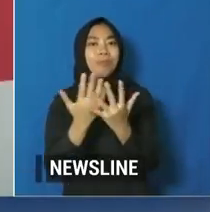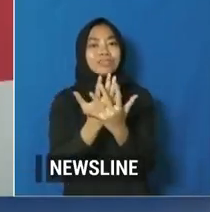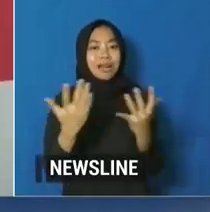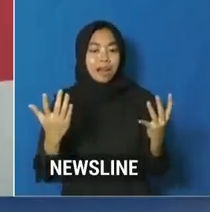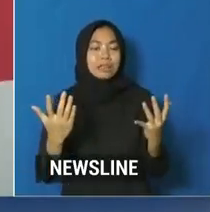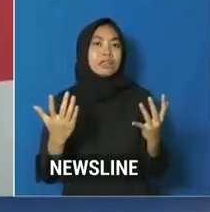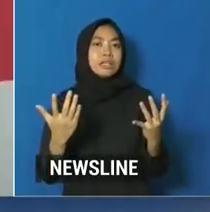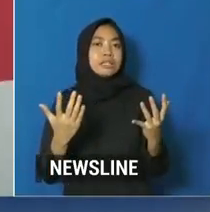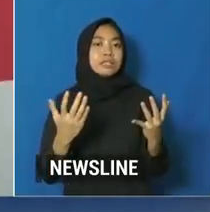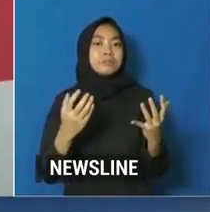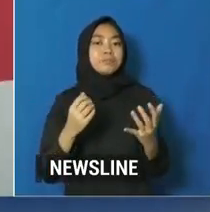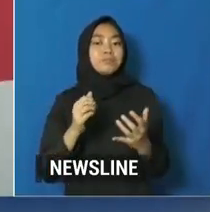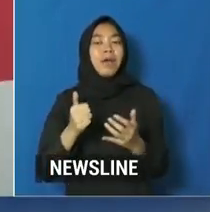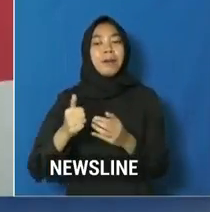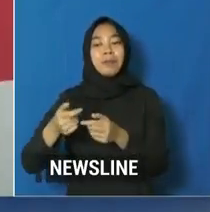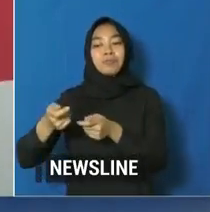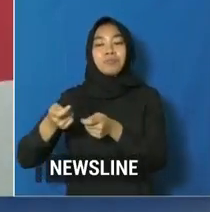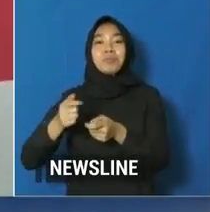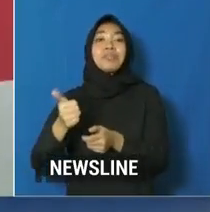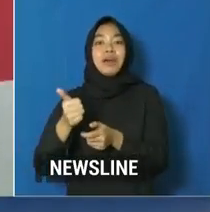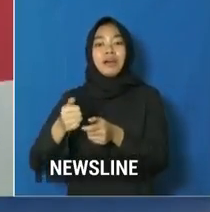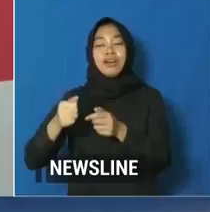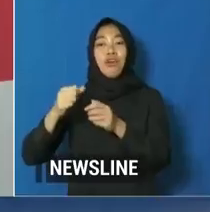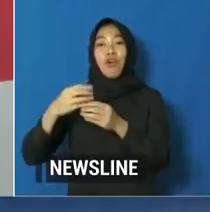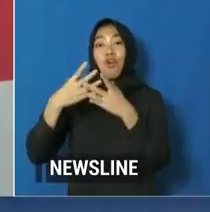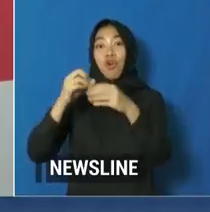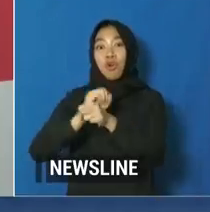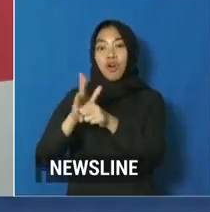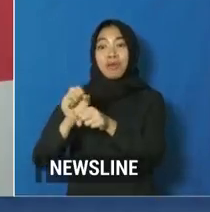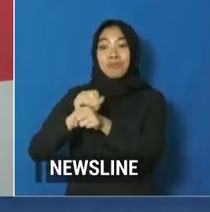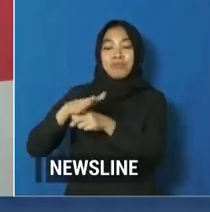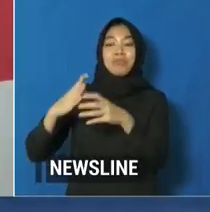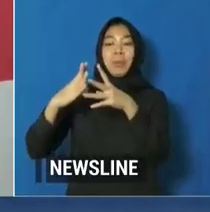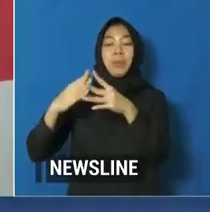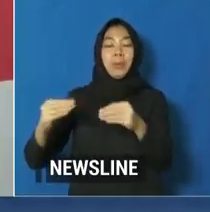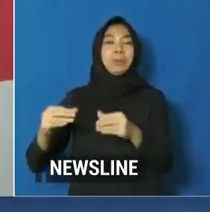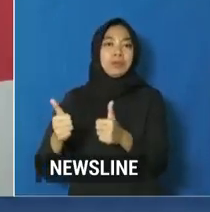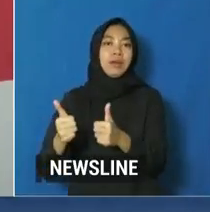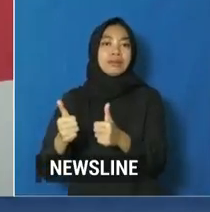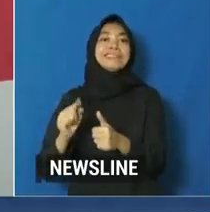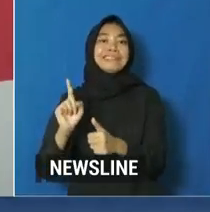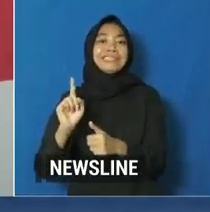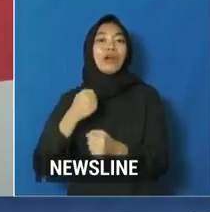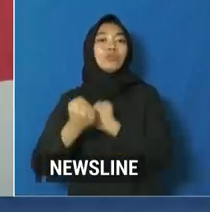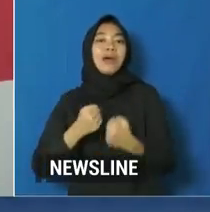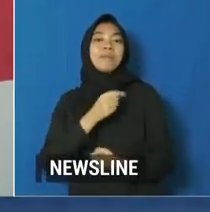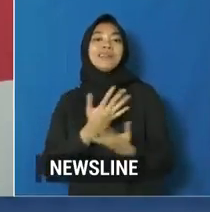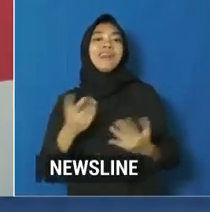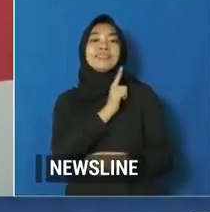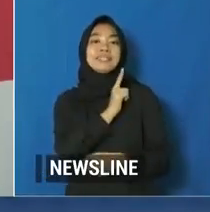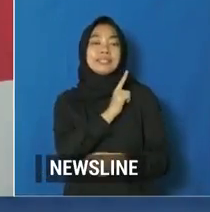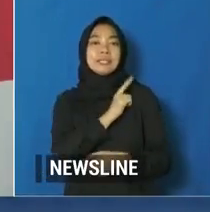masyarakat bisa mengendalikan penyakit ini. Kemudian yang berikutnya adalah melakukan